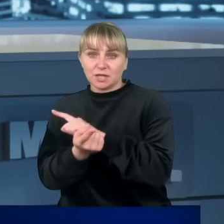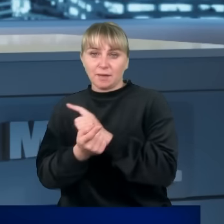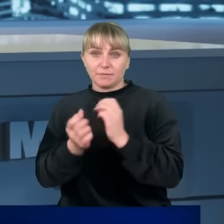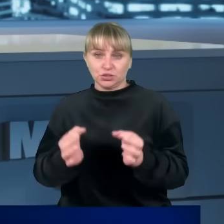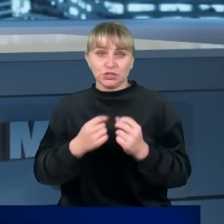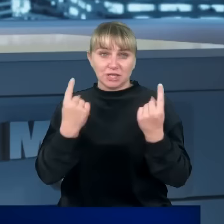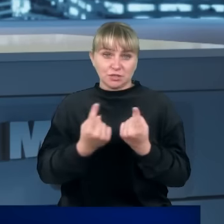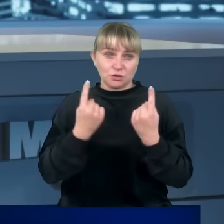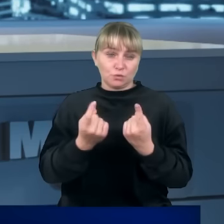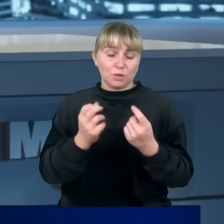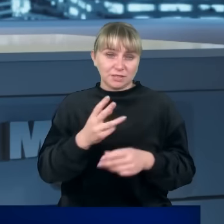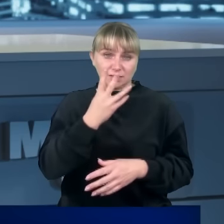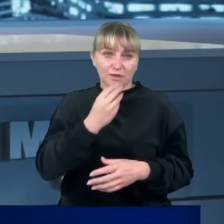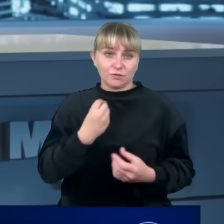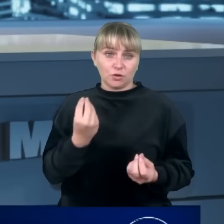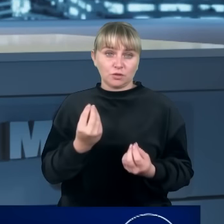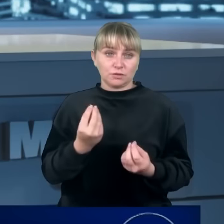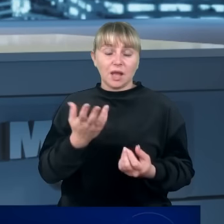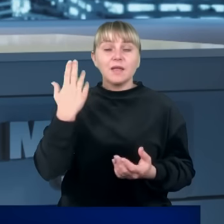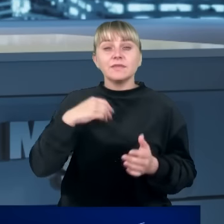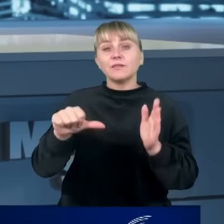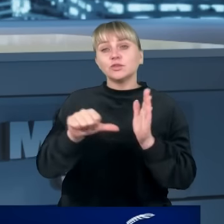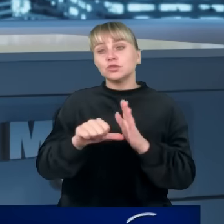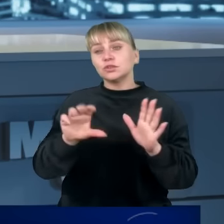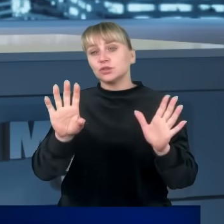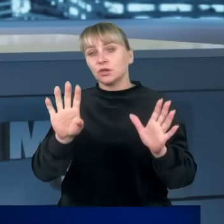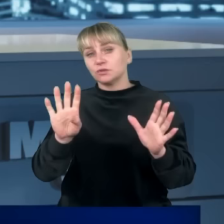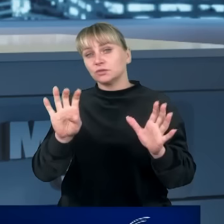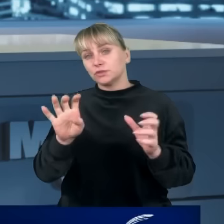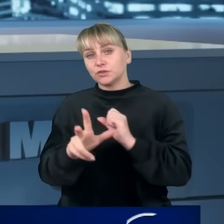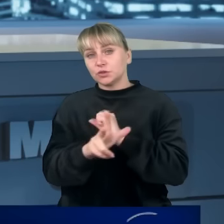jesteśmy. W 89 roku, kiedy